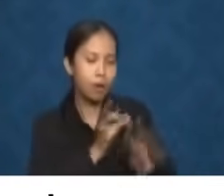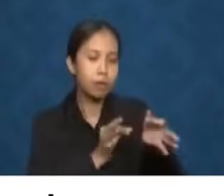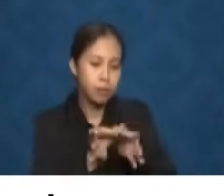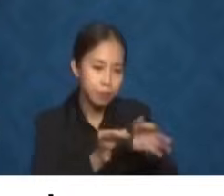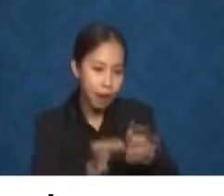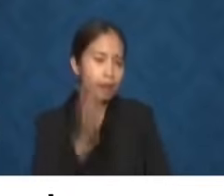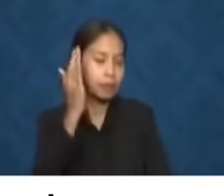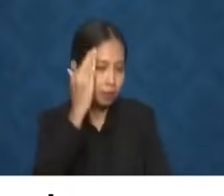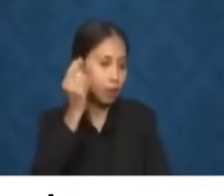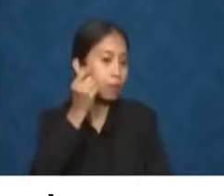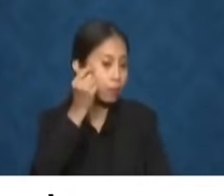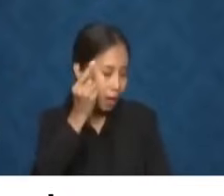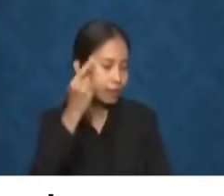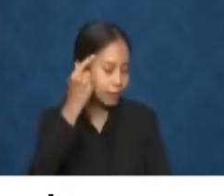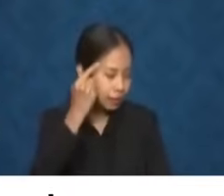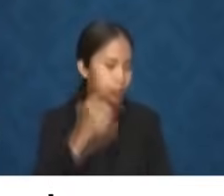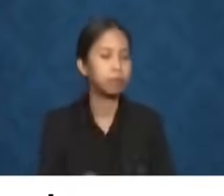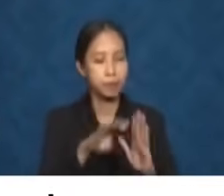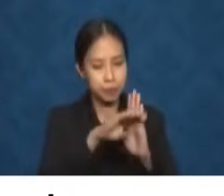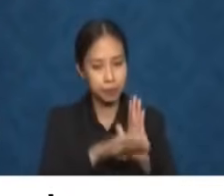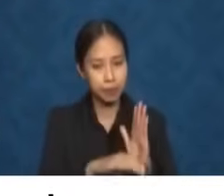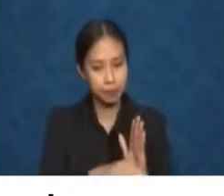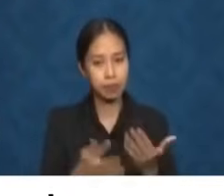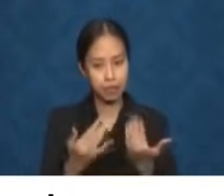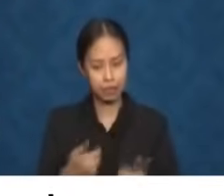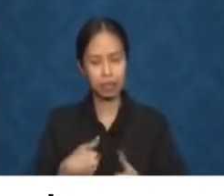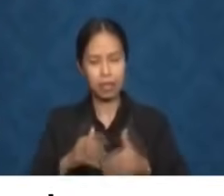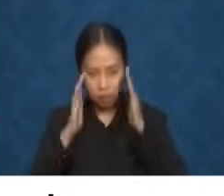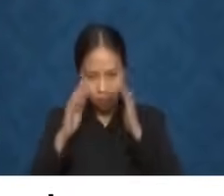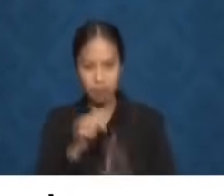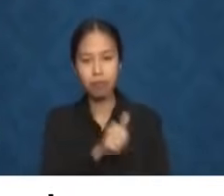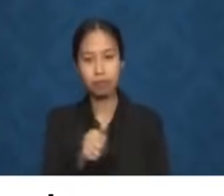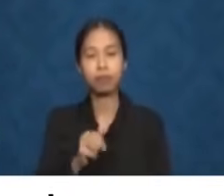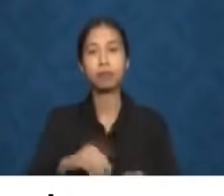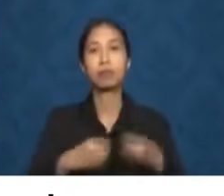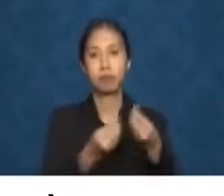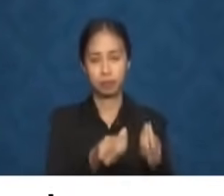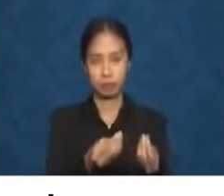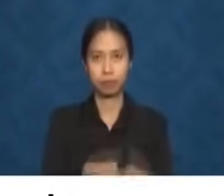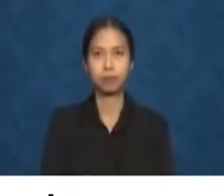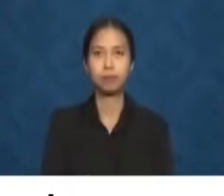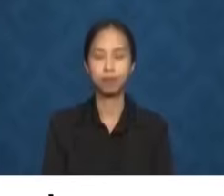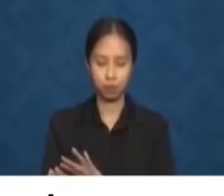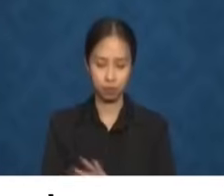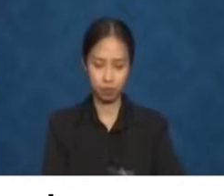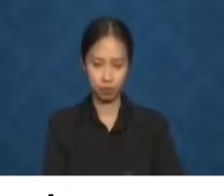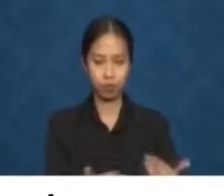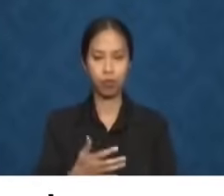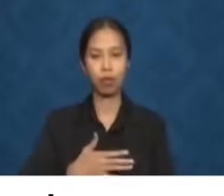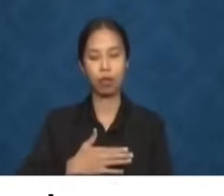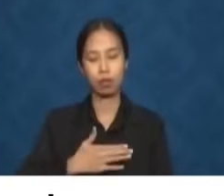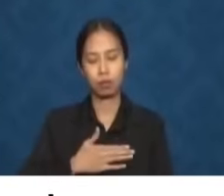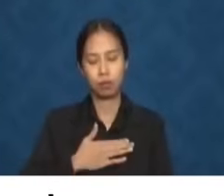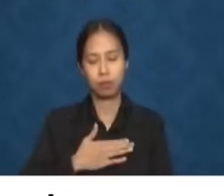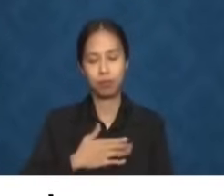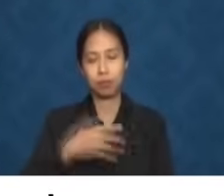ำมันดับไฟไม่ได้แล้วจังหวะหนึ่งคุณวิโรจน์ก็ทำท่าจูปักแบบนี้ค่ะบอกว่าเนี่ยเป็นการสะท้อนว่าสถาบันกลายเป็น